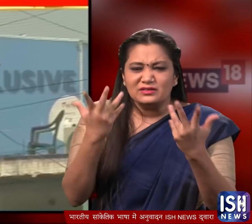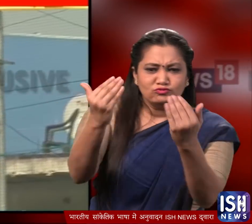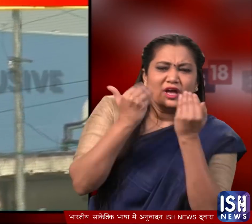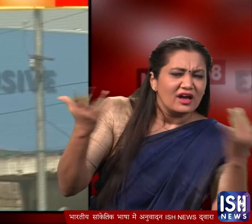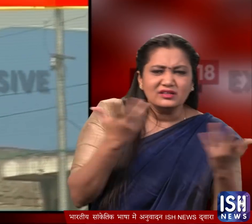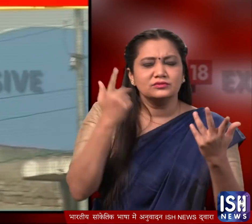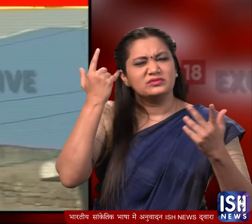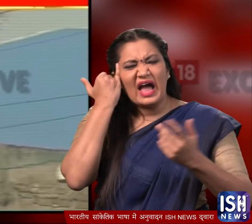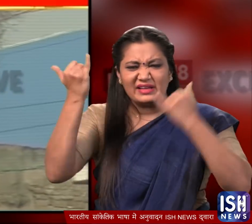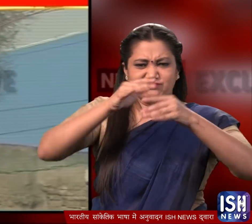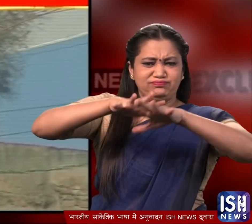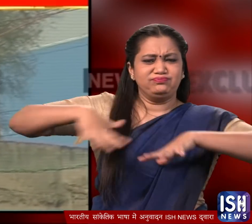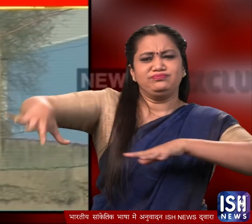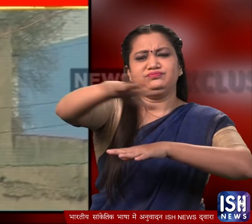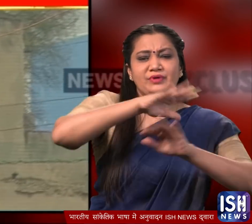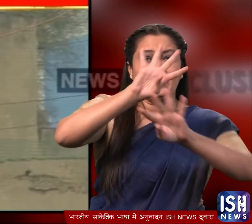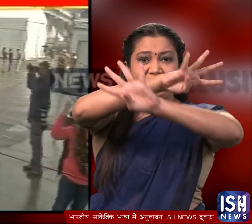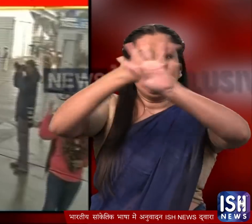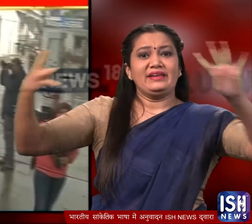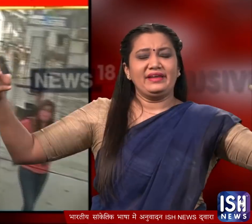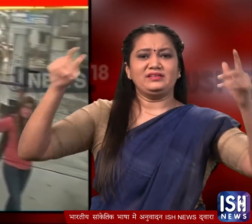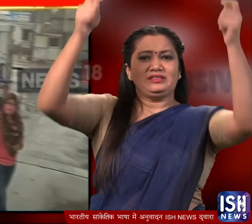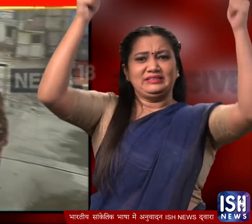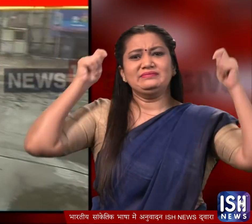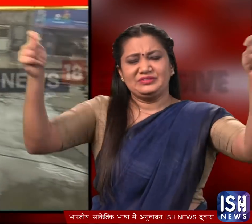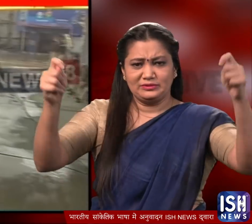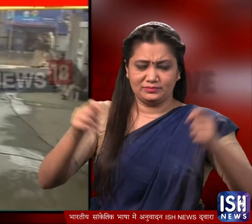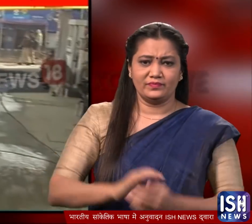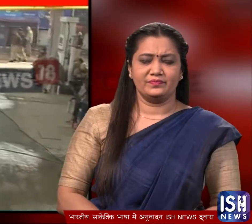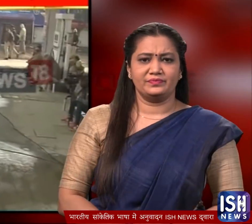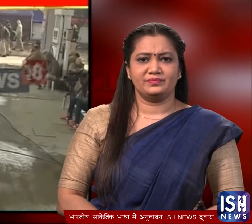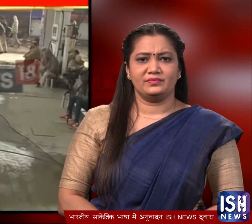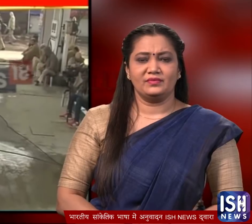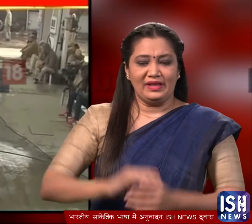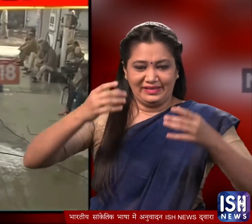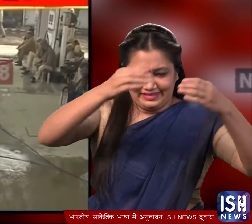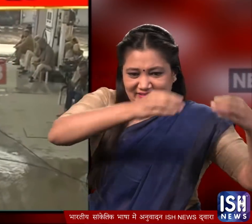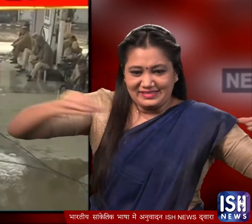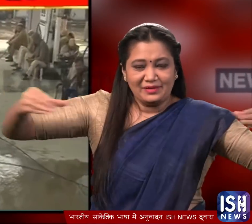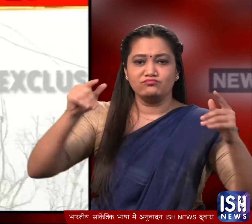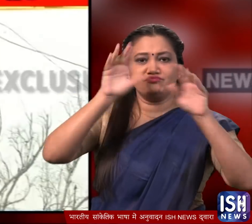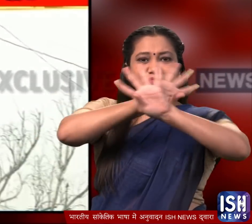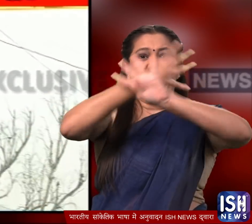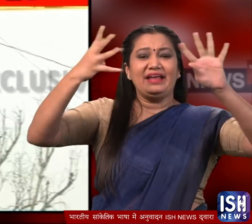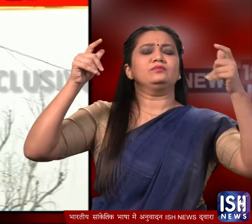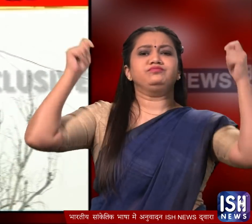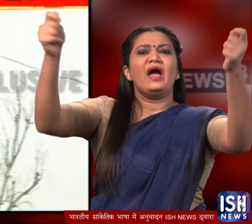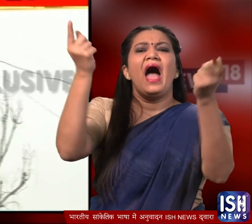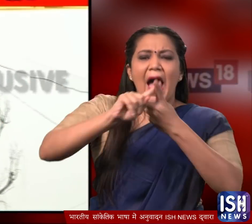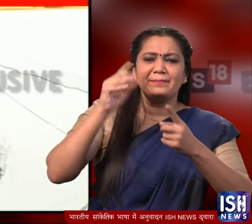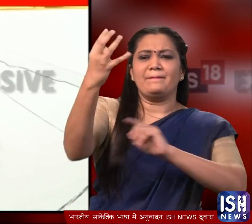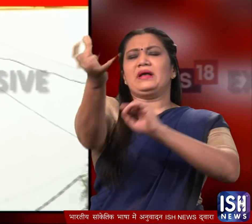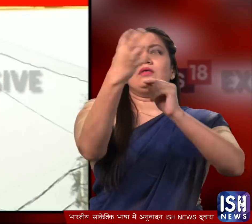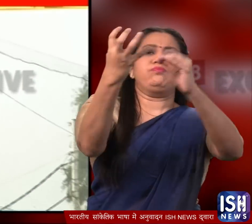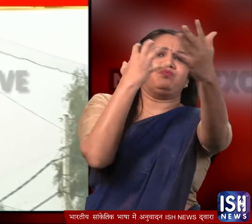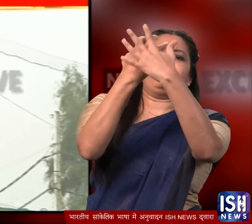इलाके के काफी बड़े हिस्से में बड़े बड़े जाल बिछा दिए गए, बैरिकेड किए गए हैं, कीलें लगाई गई है, इस तरीके के जाल लगाए गए हैं ताकि अगर पत्थरबाजी हो